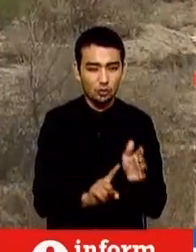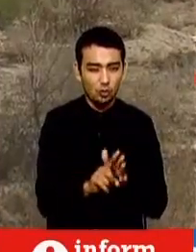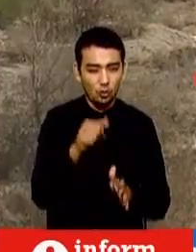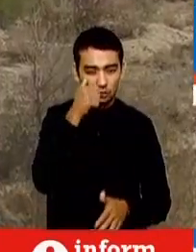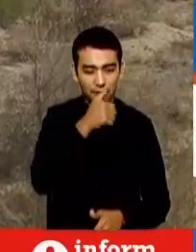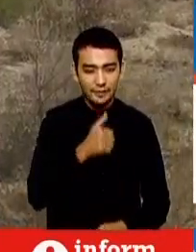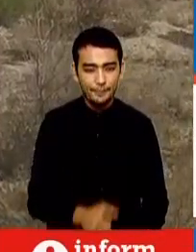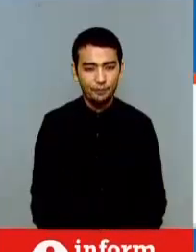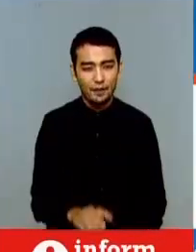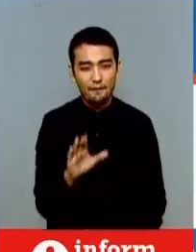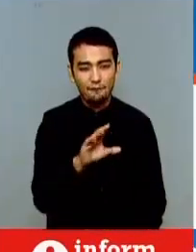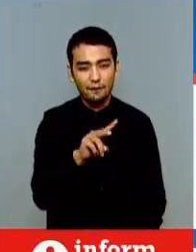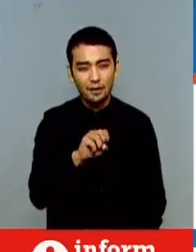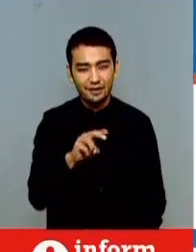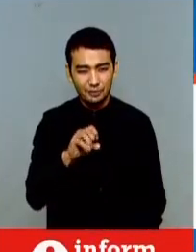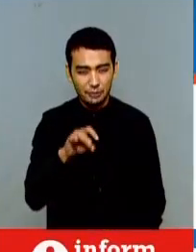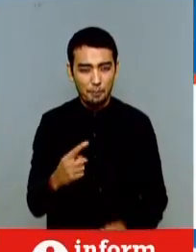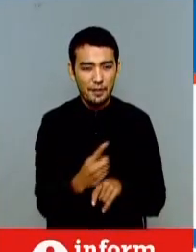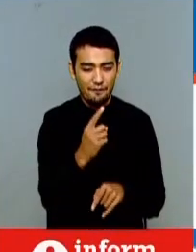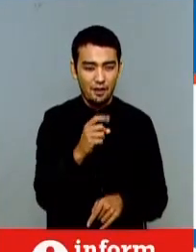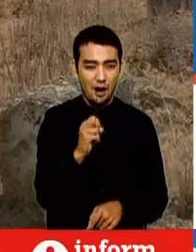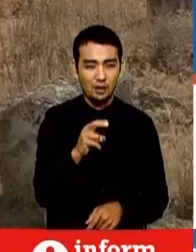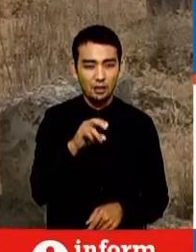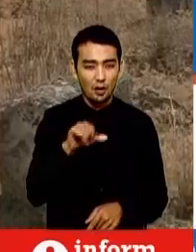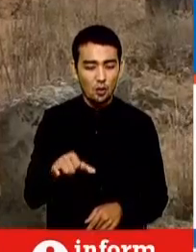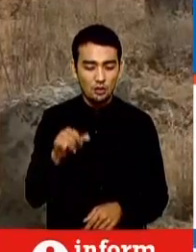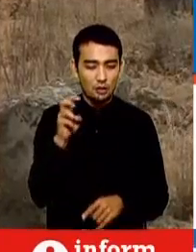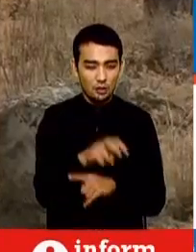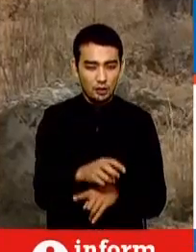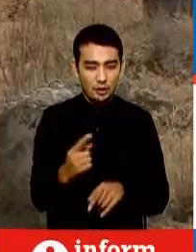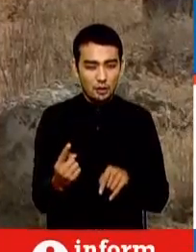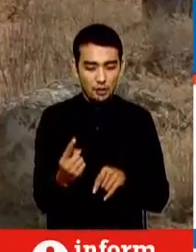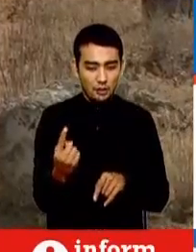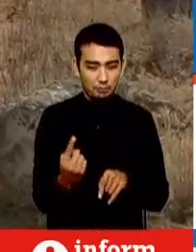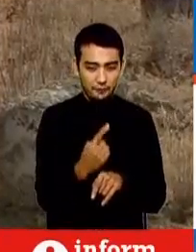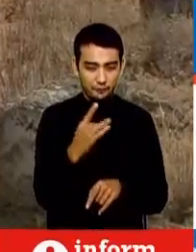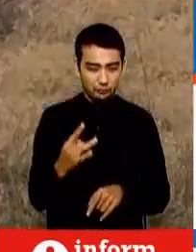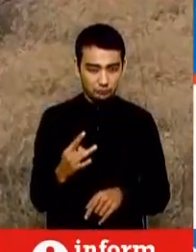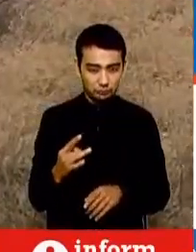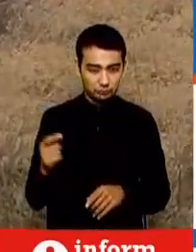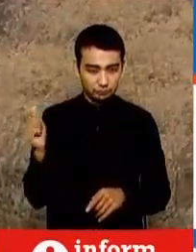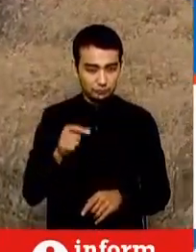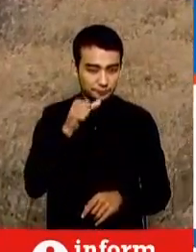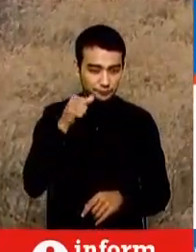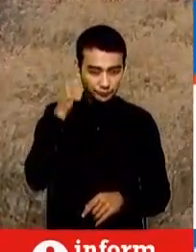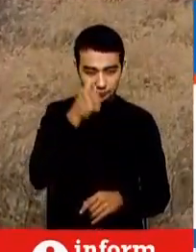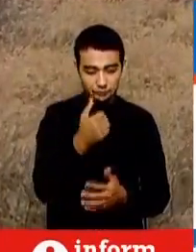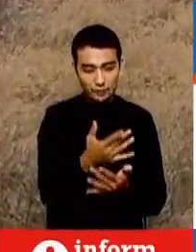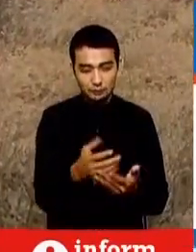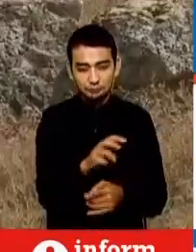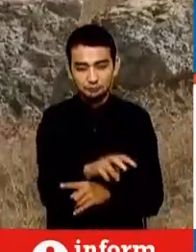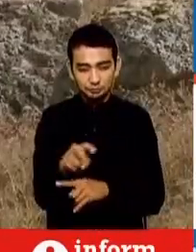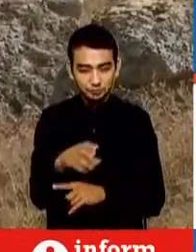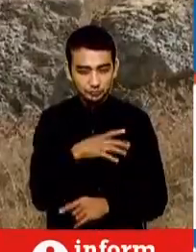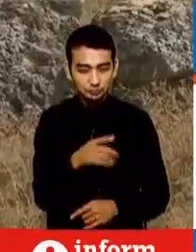Россиянин Владимир Нарчев впервые приехал в Актау в прошлом году. С тех пор объездил всю область. В некоторых местах бывал по несколько раз. Природа